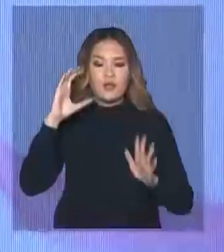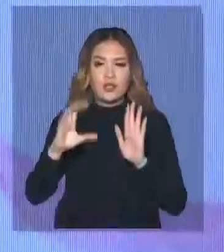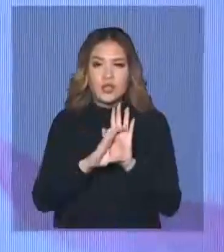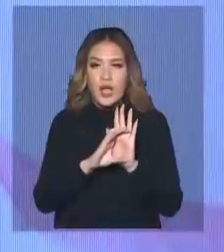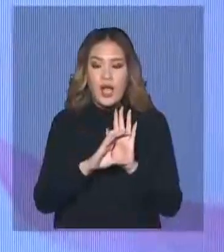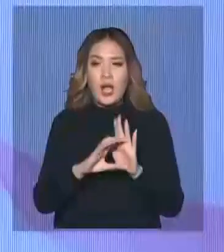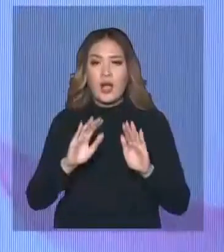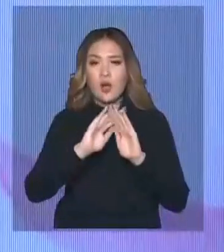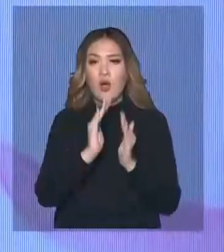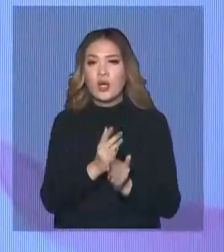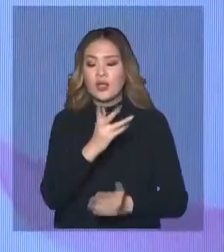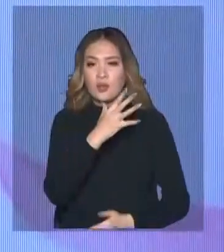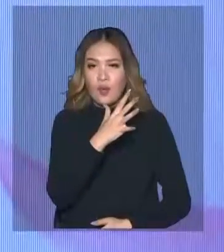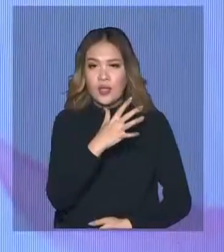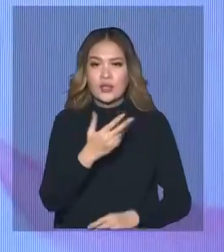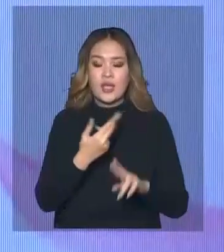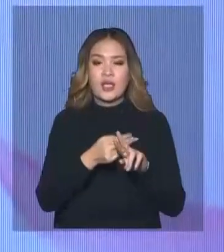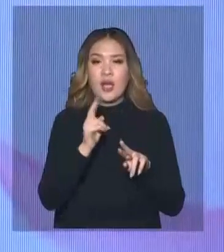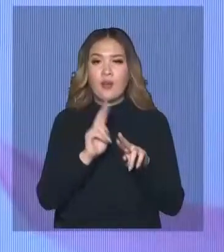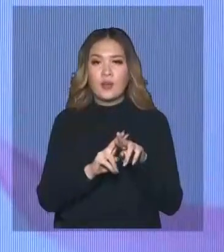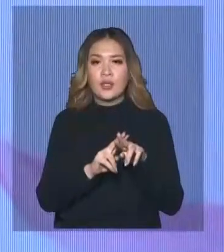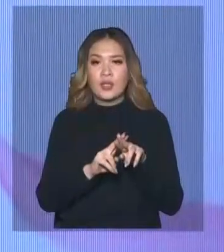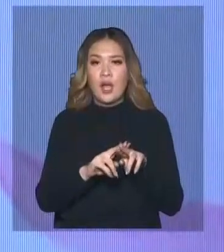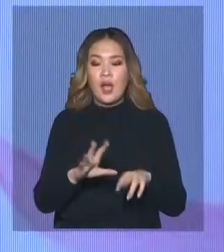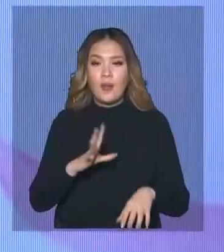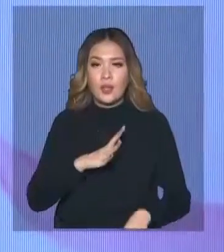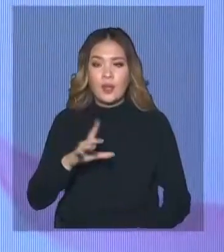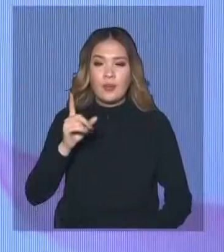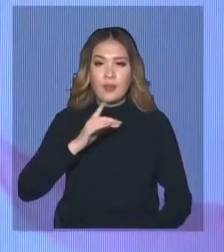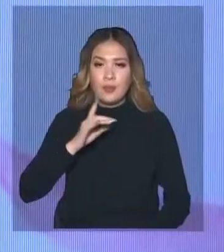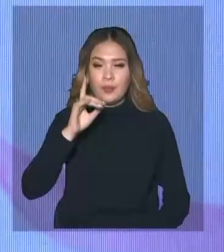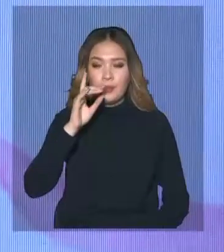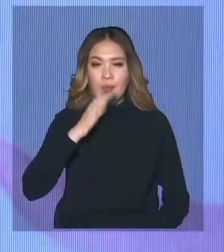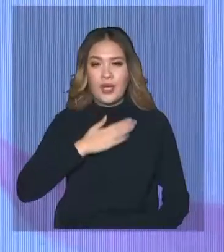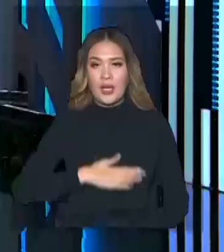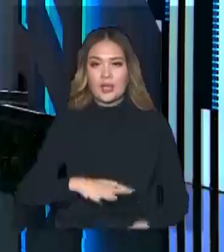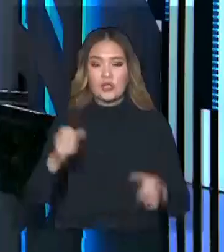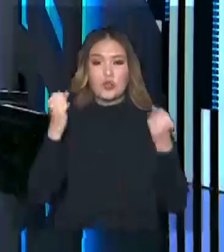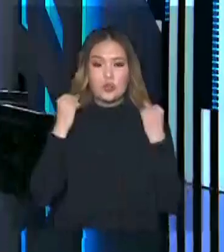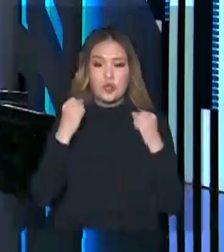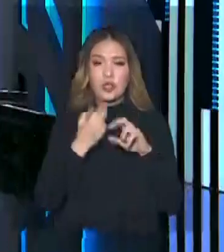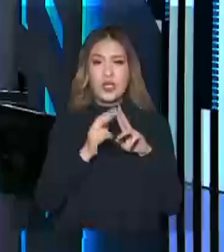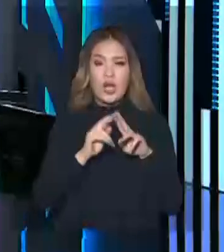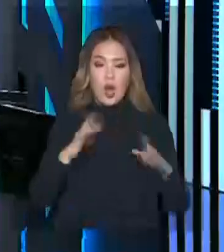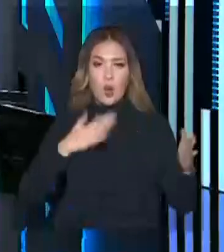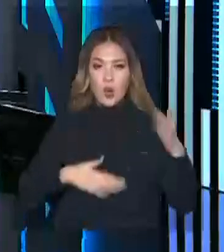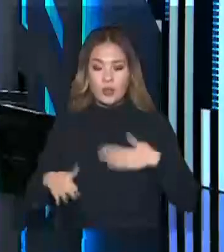кем уақыттың ішінде біраз жағымды жаңалықтар айтып жатырсыздар. Бүкіл спортшылар, спорт сайыпқырандар жалпы қуанып